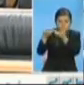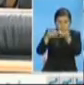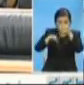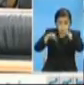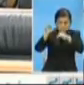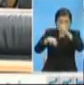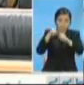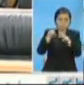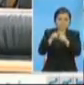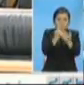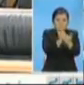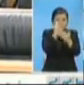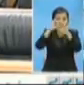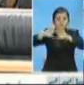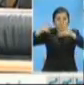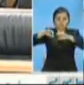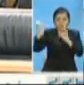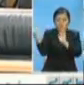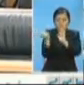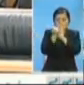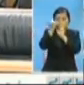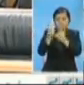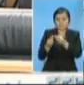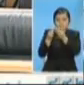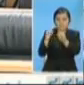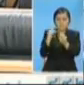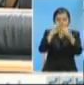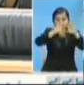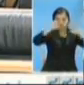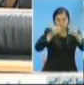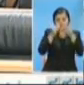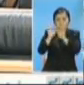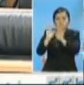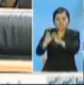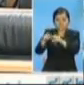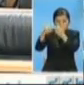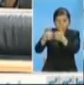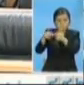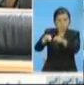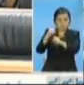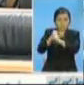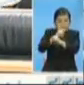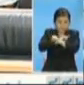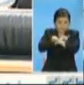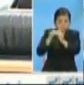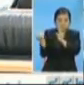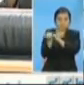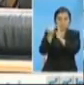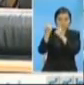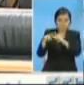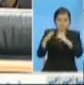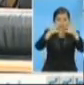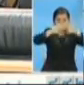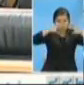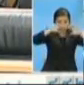บาลนะฮะเพราะเอกสารทั้งหมดที่ออกจากโรงสีเป็นเอกสารทางราชการทั้งสิ้นก็นี้เมื่อคณะกรรมการระดับประเทศกำหนด